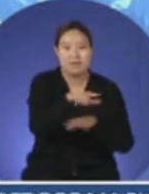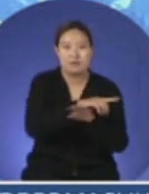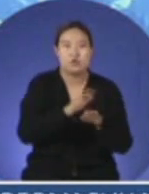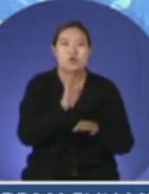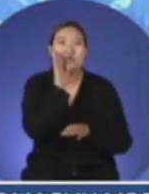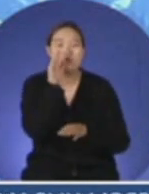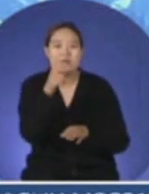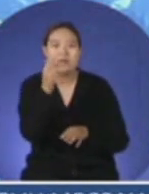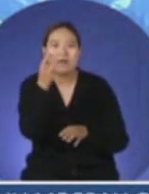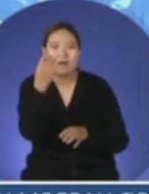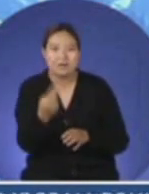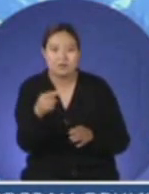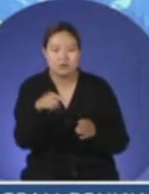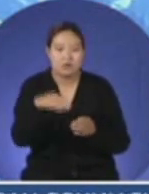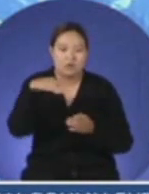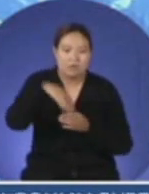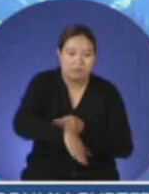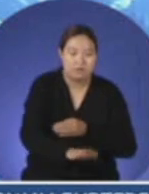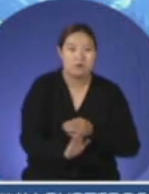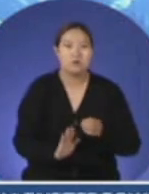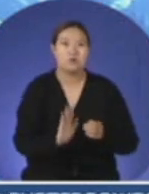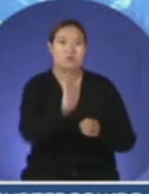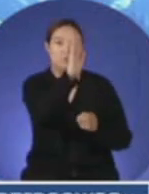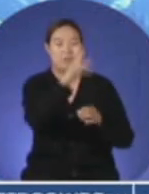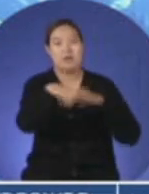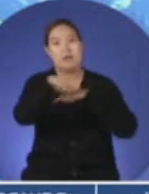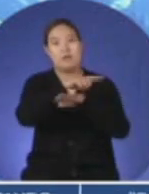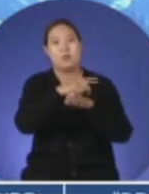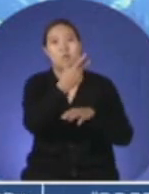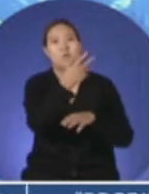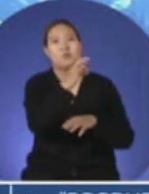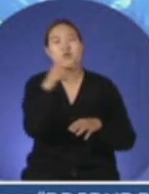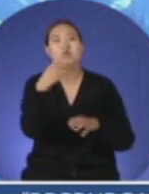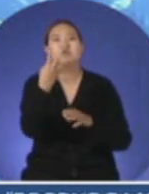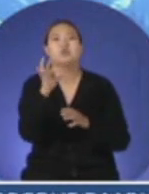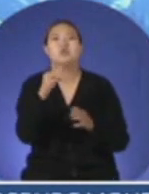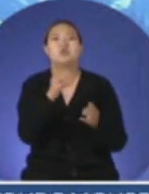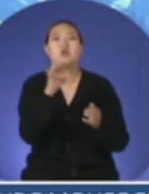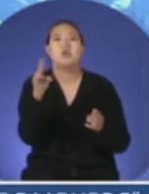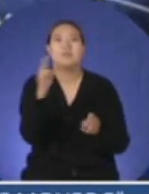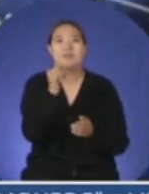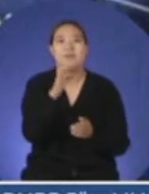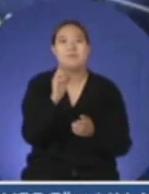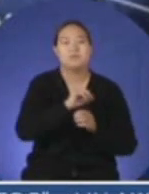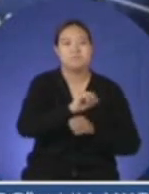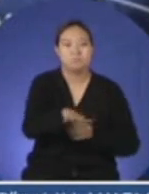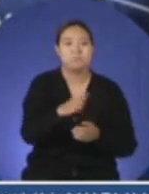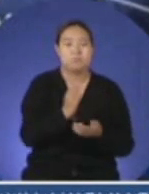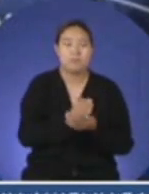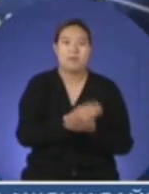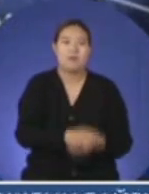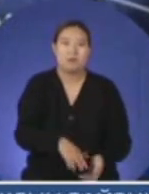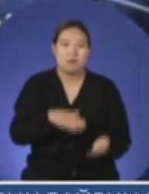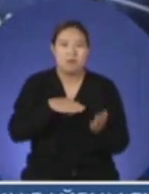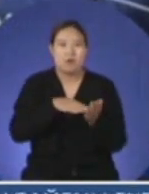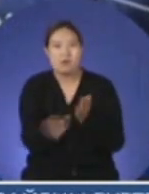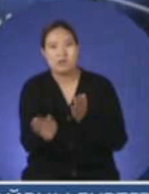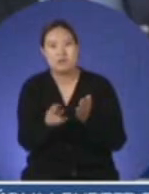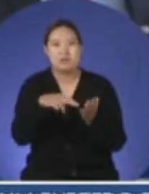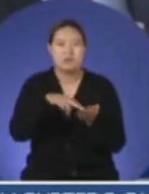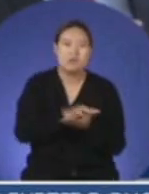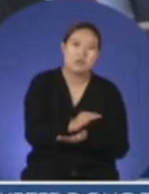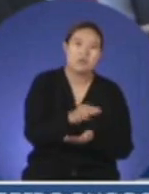гарц, өгсүр уруу замуудад 30-40 тонн давс бодис цацаж байна. Халтрага гулгаанаас